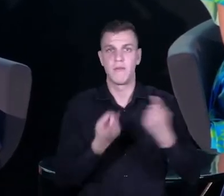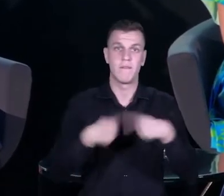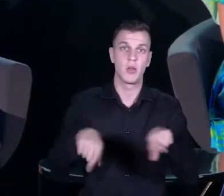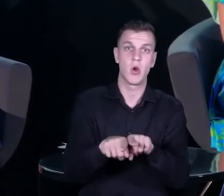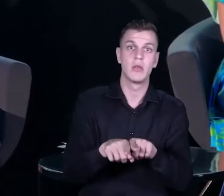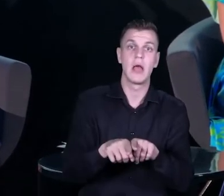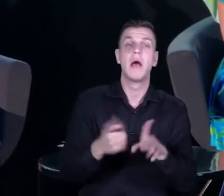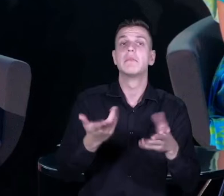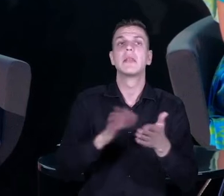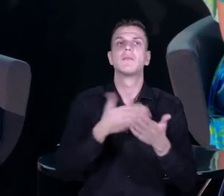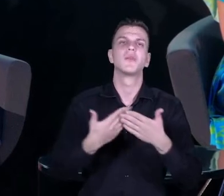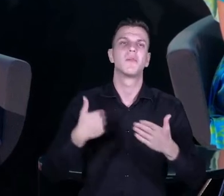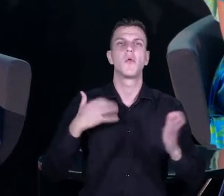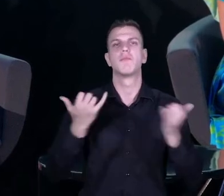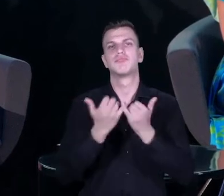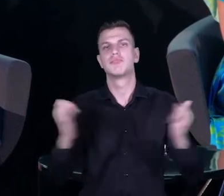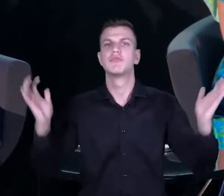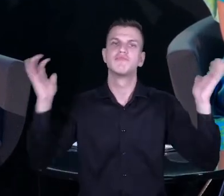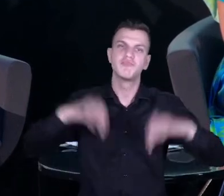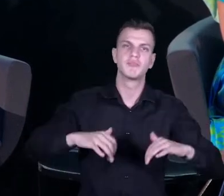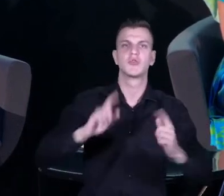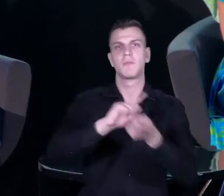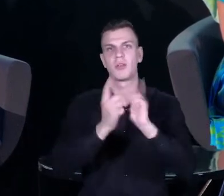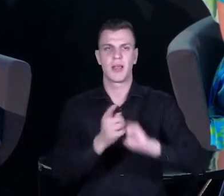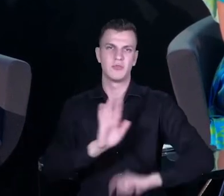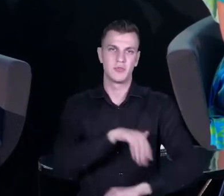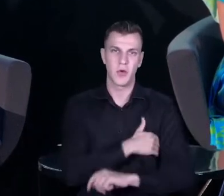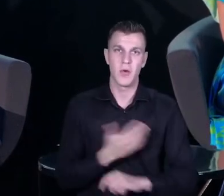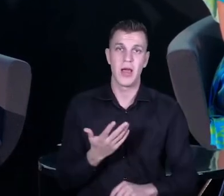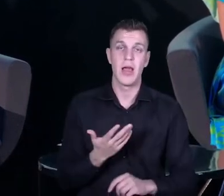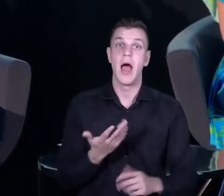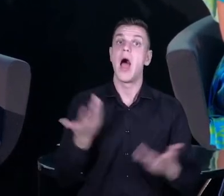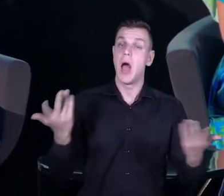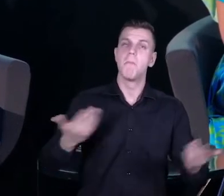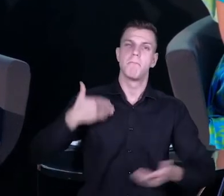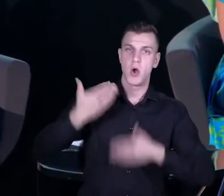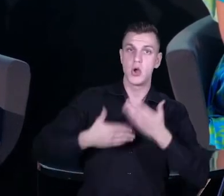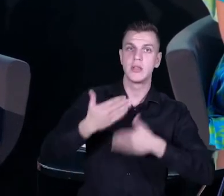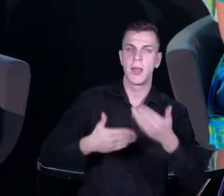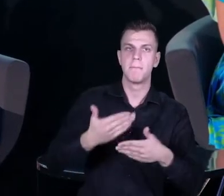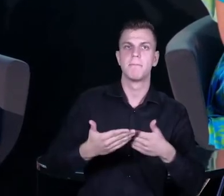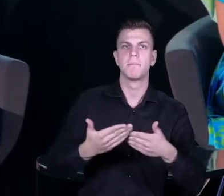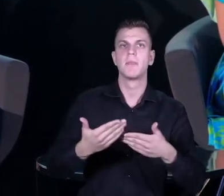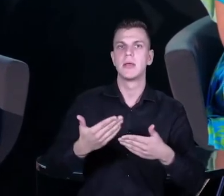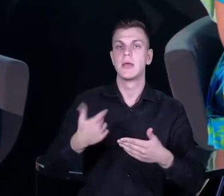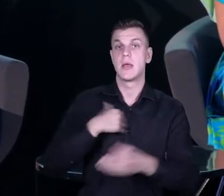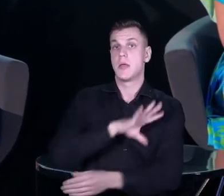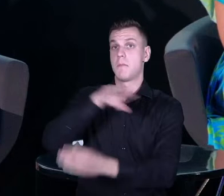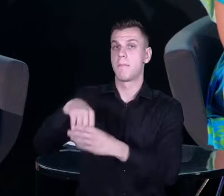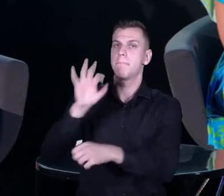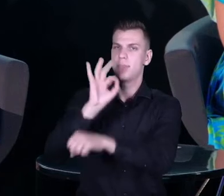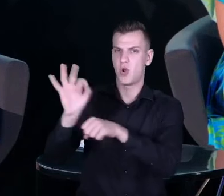różnych uroczystości czy imprez szkolnych. Natomiast kiedy już zostaliśmy szkołą dla